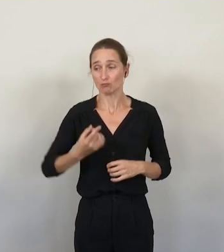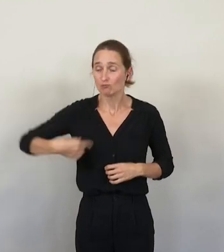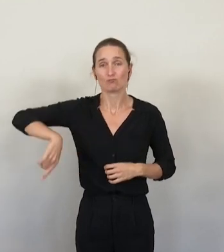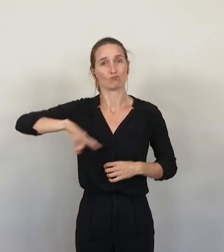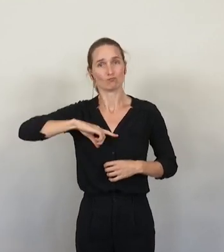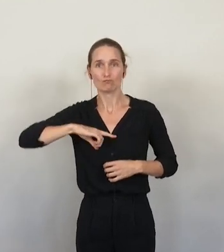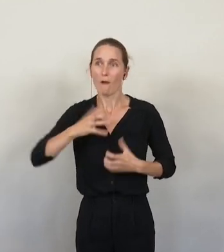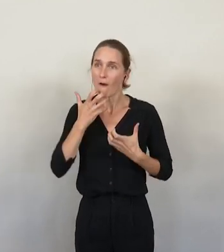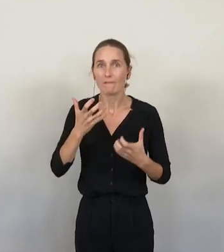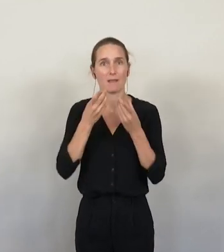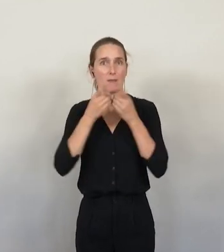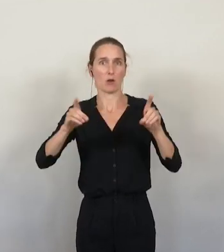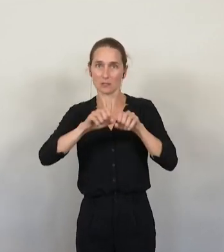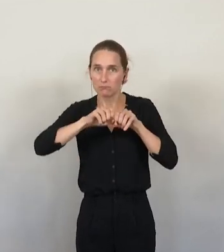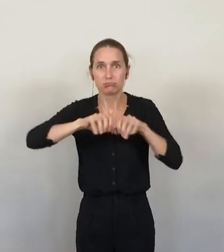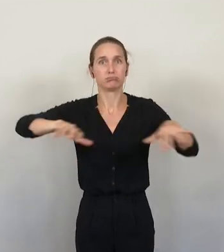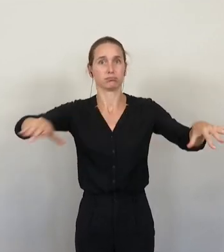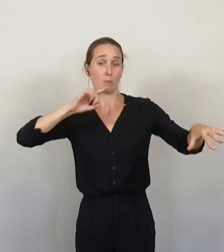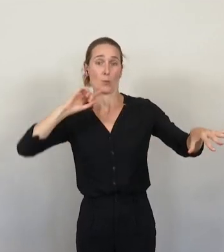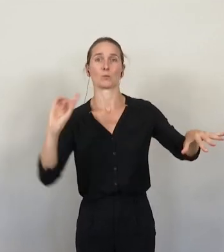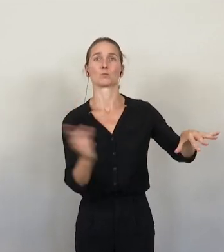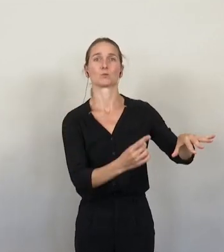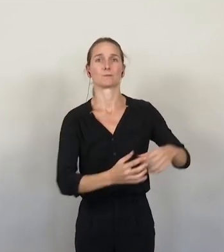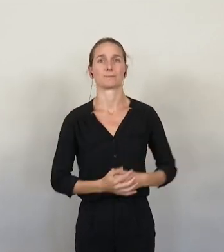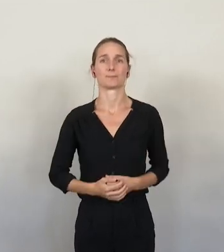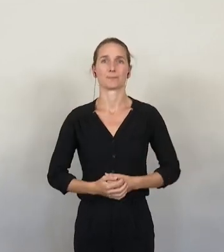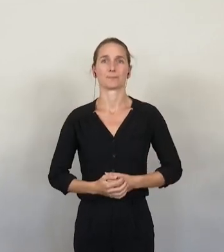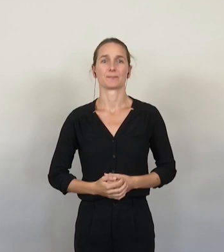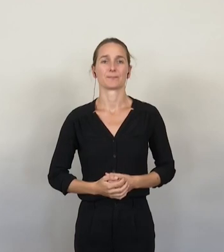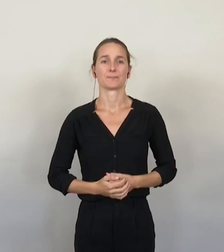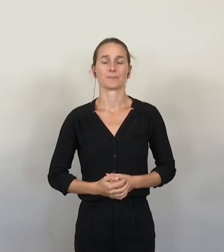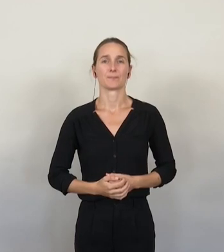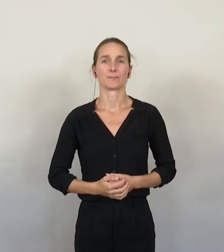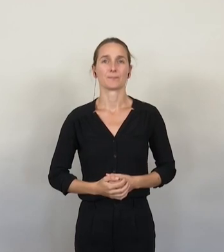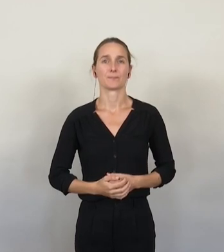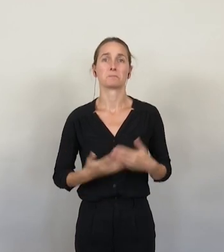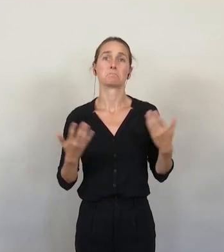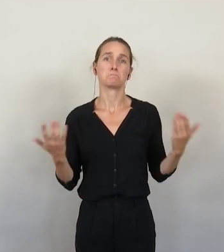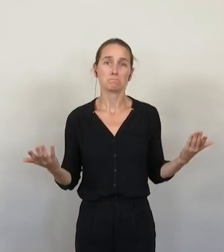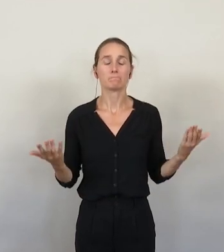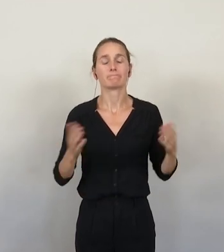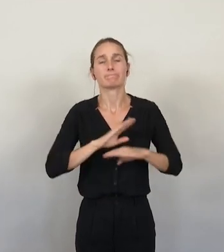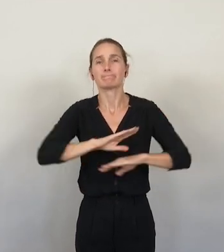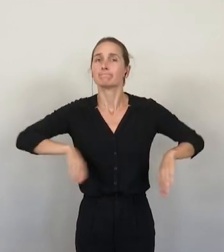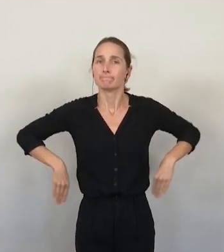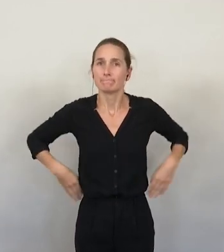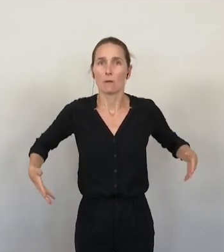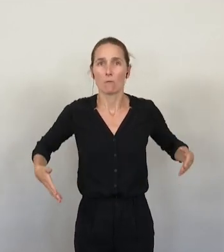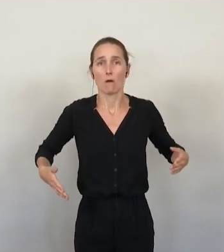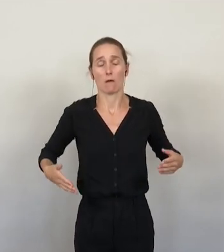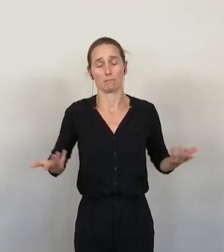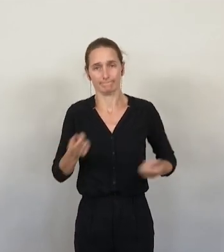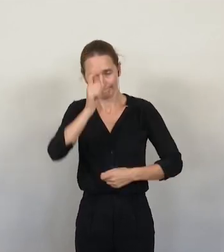vivre cette démocratie euh pour toutes et tous permettez-moi de terminer enfin pour un mot à la mémoire de Jacques